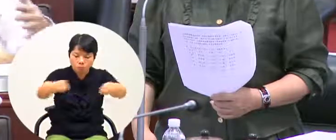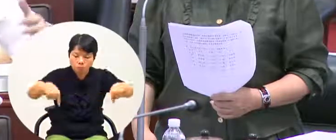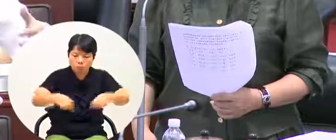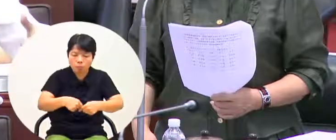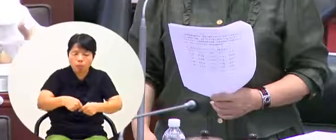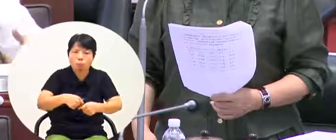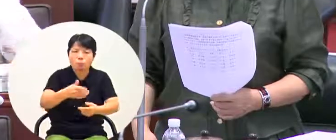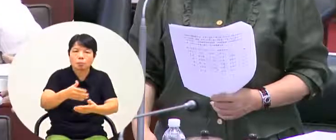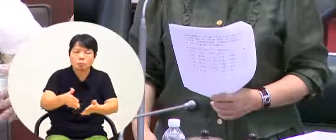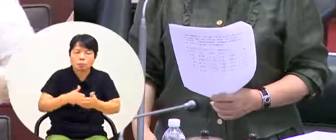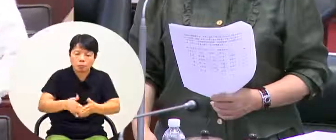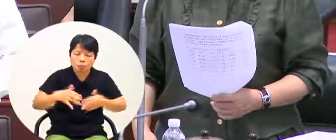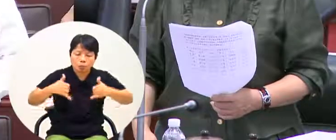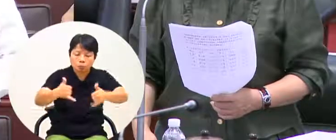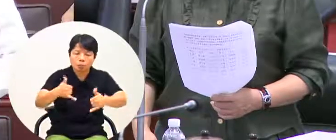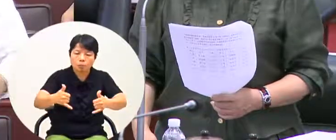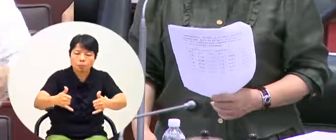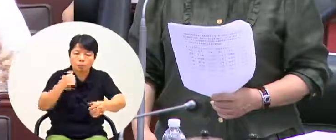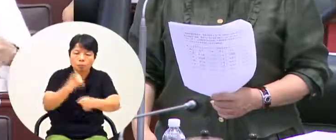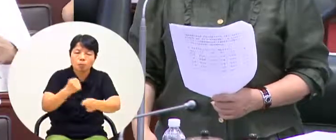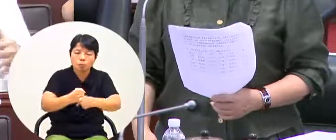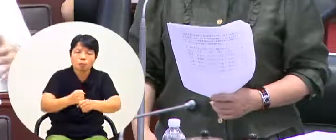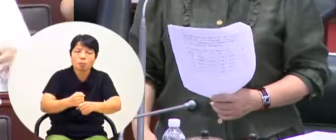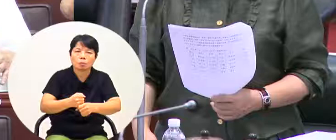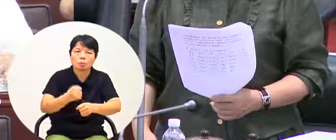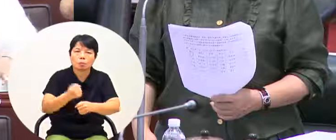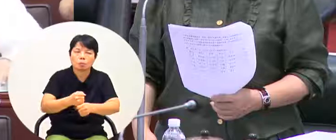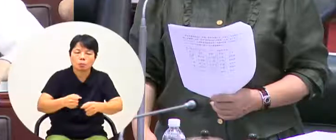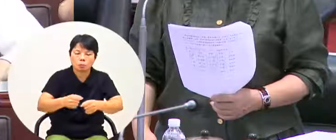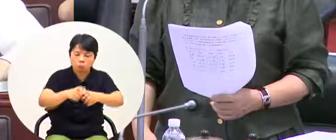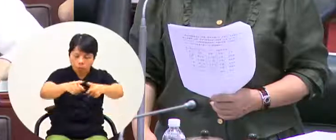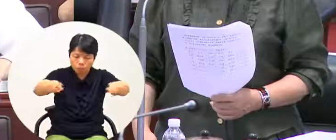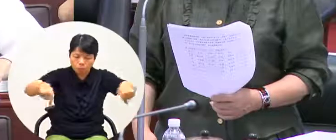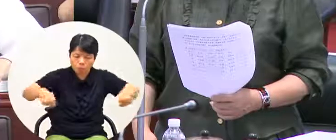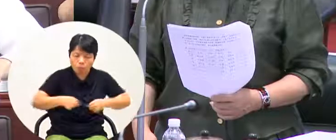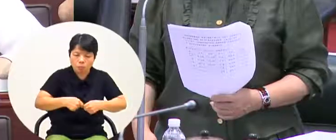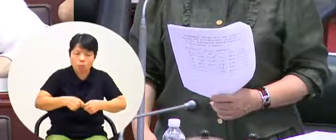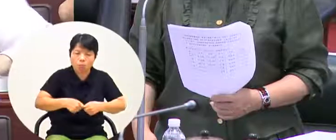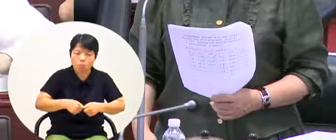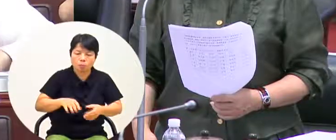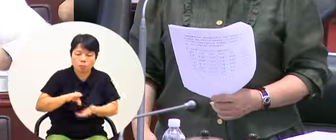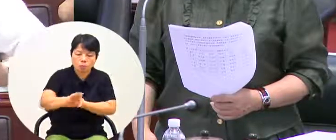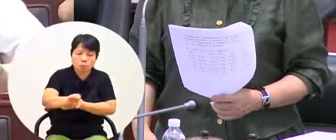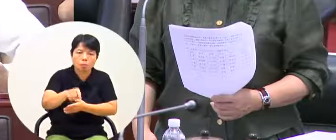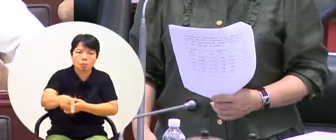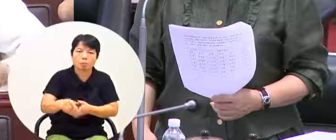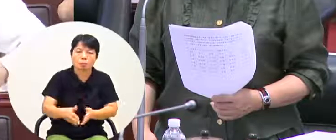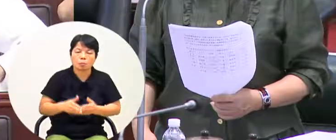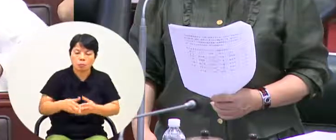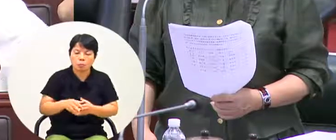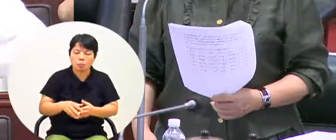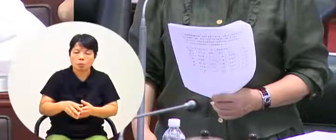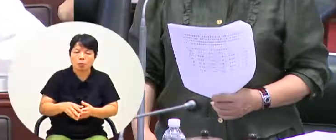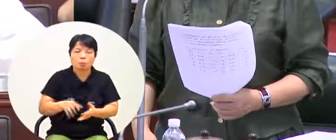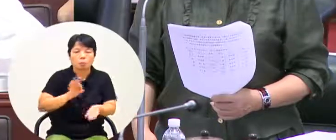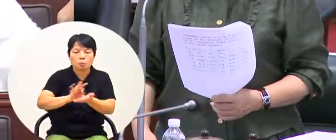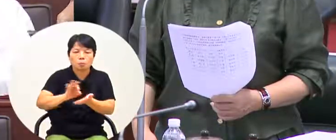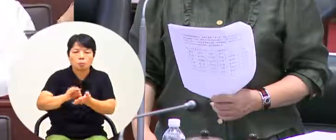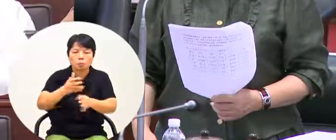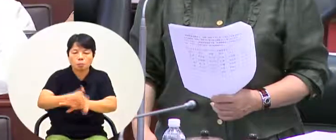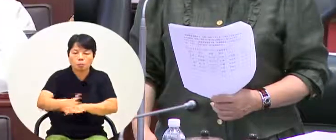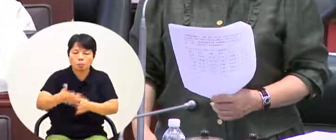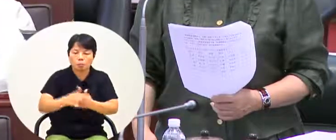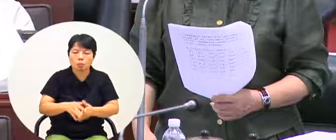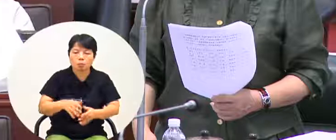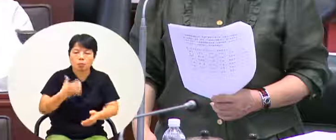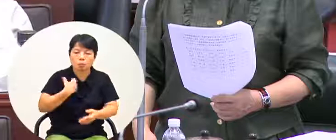做一个方正的切割，啊，这个方正的切割当然是要经过我们的那个压路机要把它做一个路